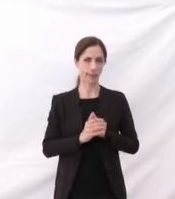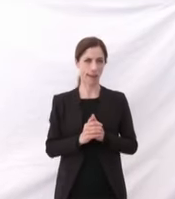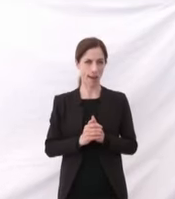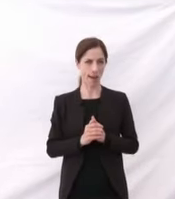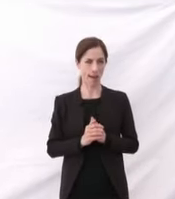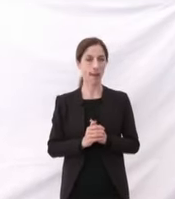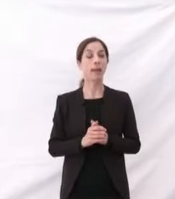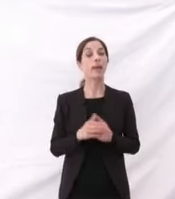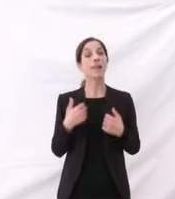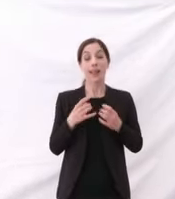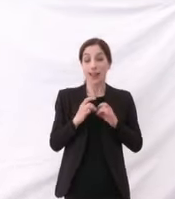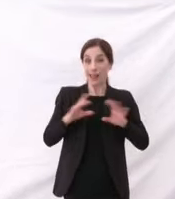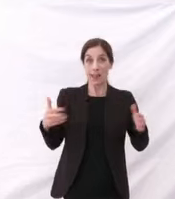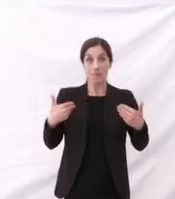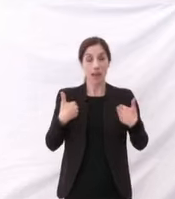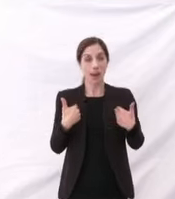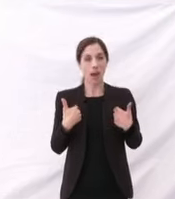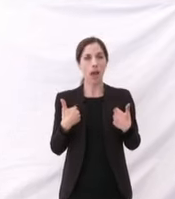collaborare con tutti